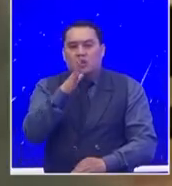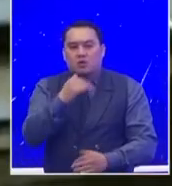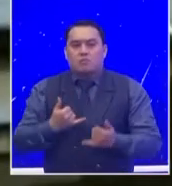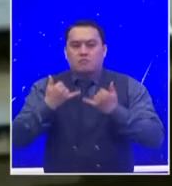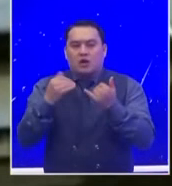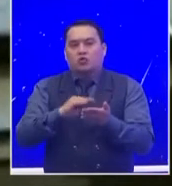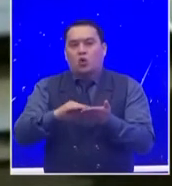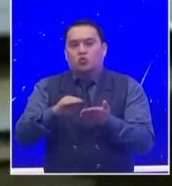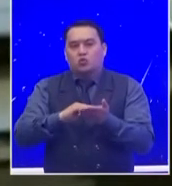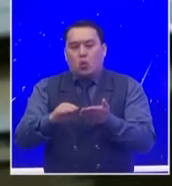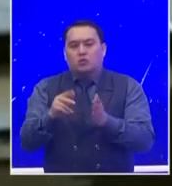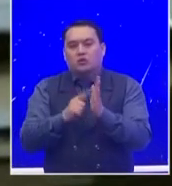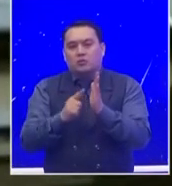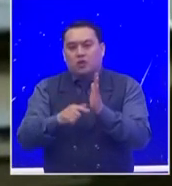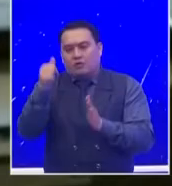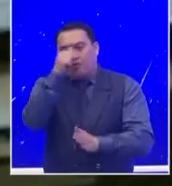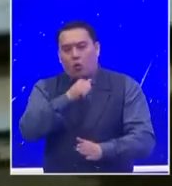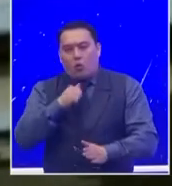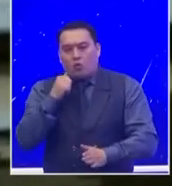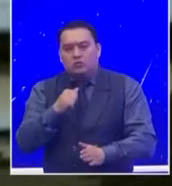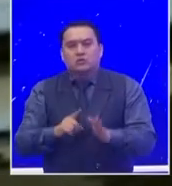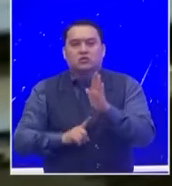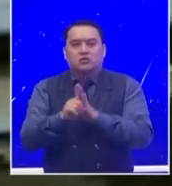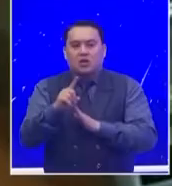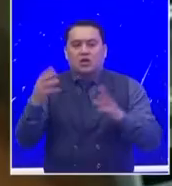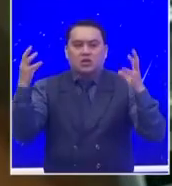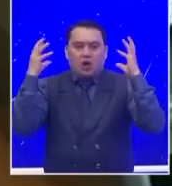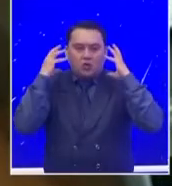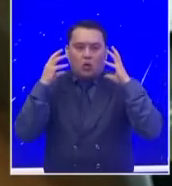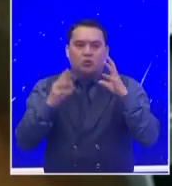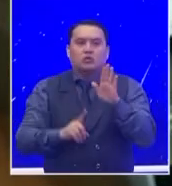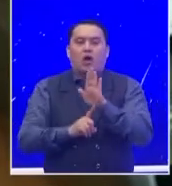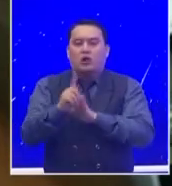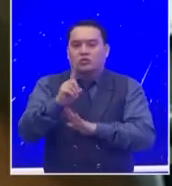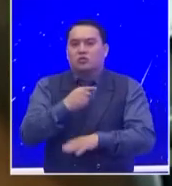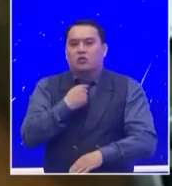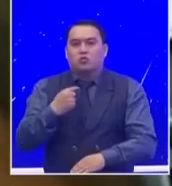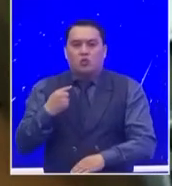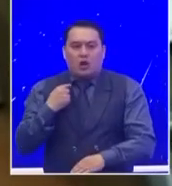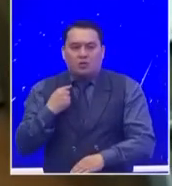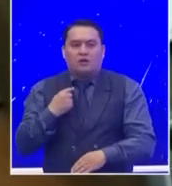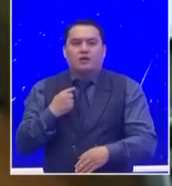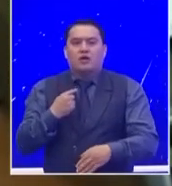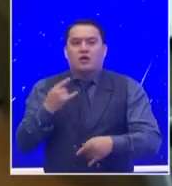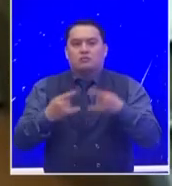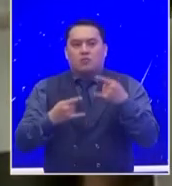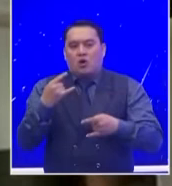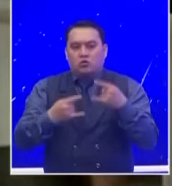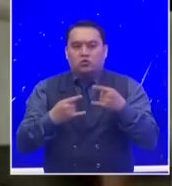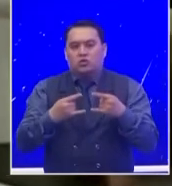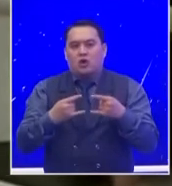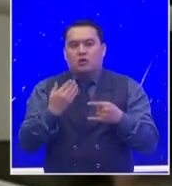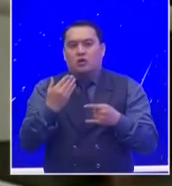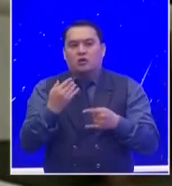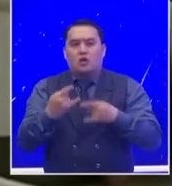посвятил журналистике. Еще в 70-е годы прошлого века начинал на радио, а затем был корреспондентом областного телерадиокомитета, а позднее телекомпании «Жируик».